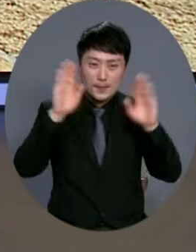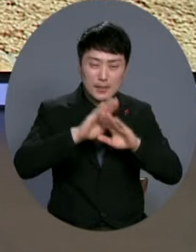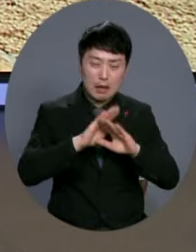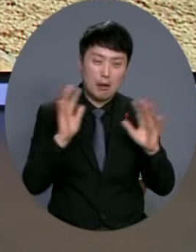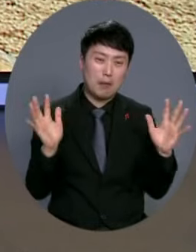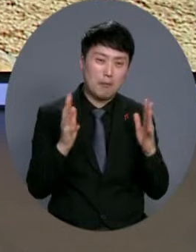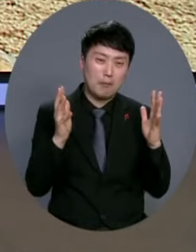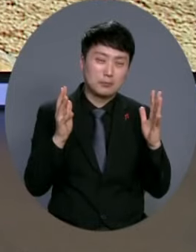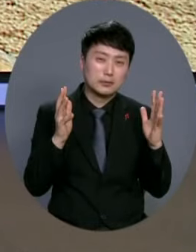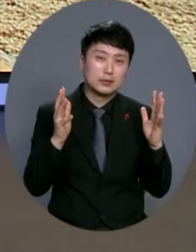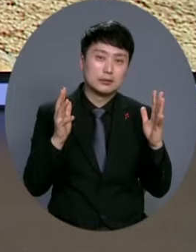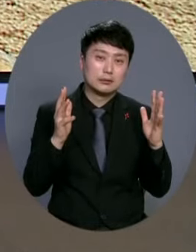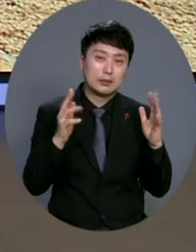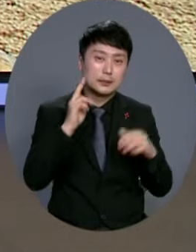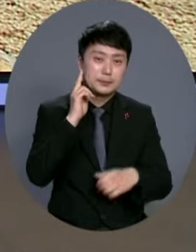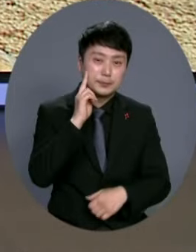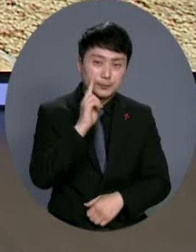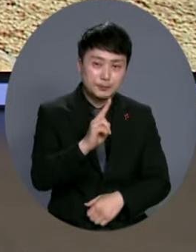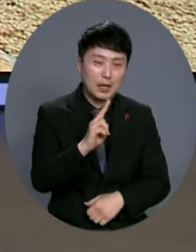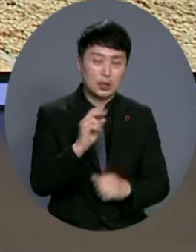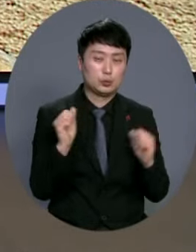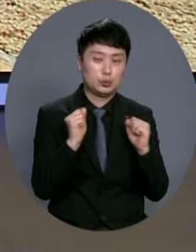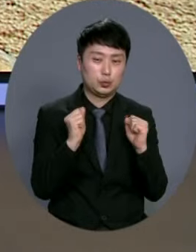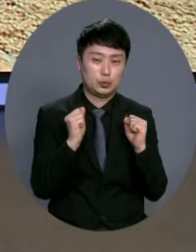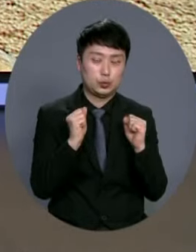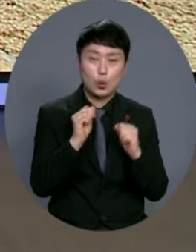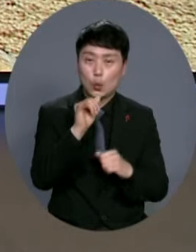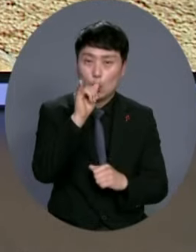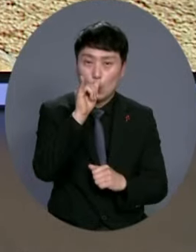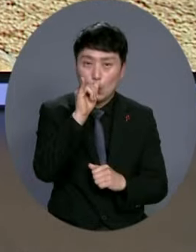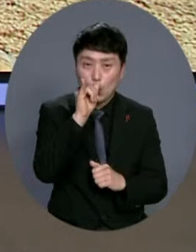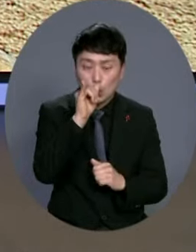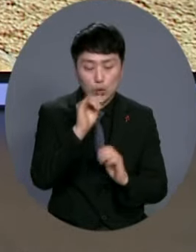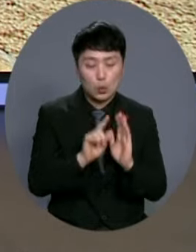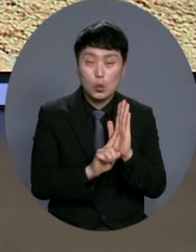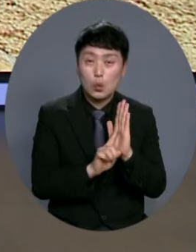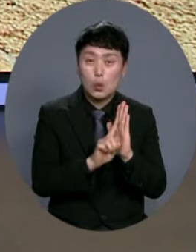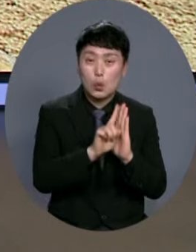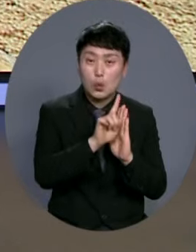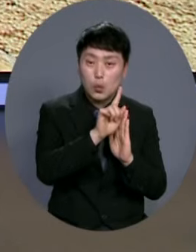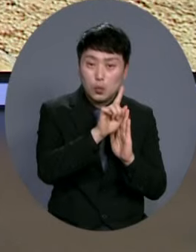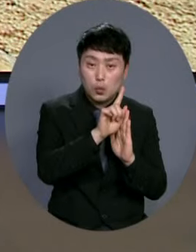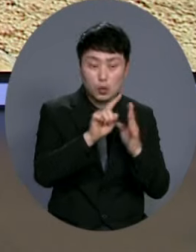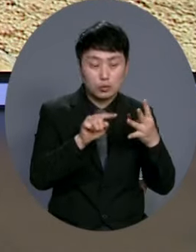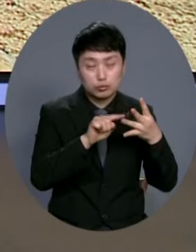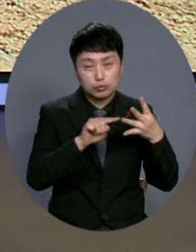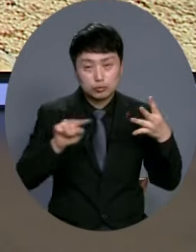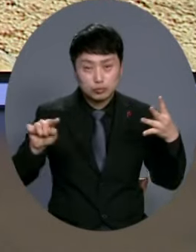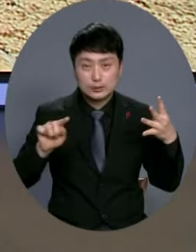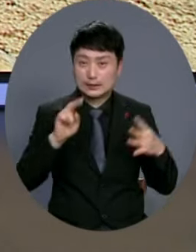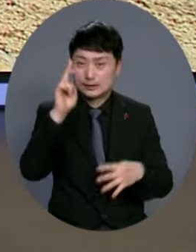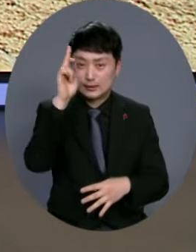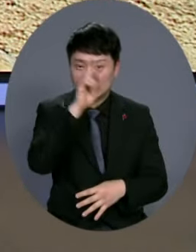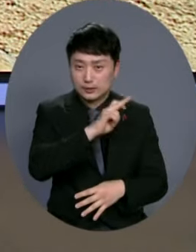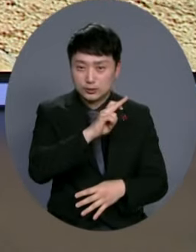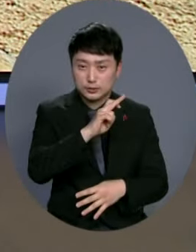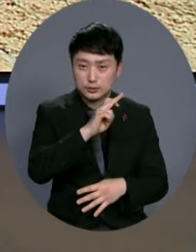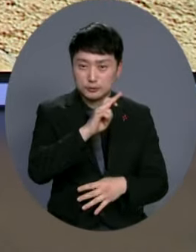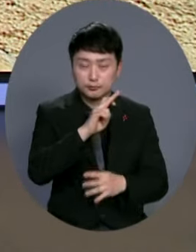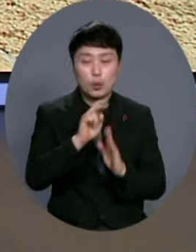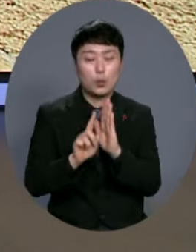강하게 내려오면서 다음 주 초반 반짝 추위가 예상되고요 점차 올라 주 후반에는 아침에도 영상권